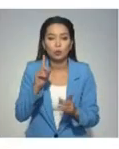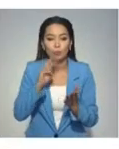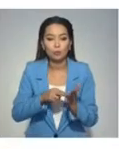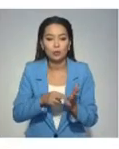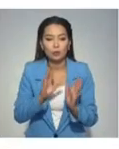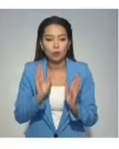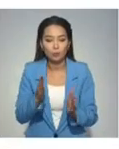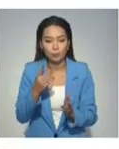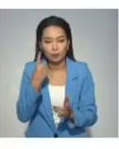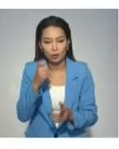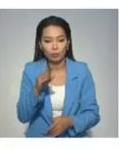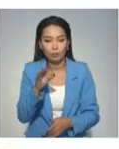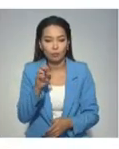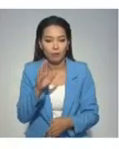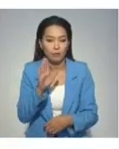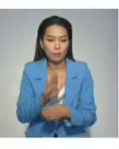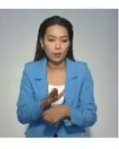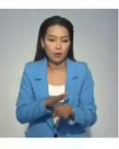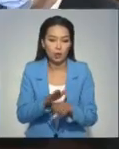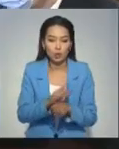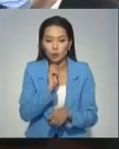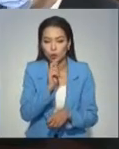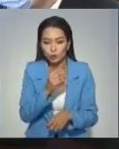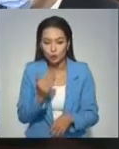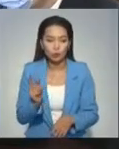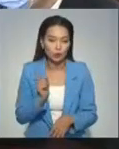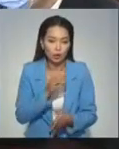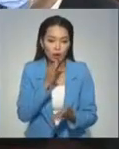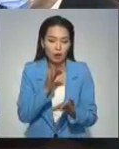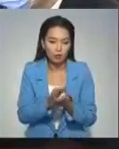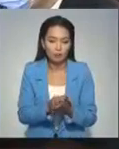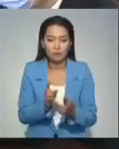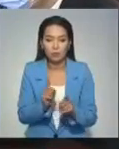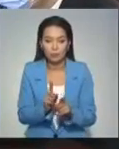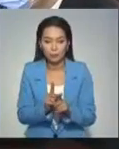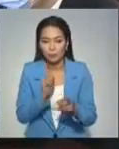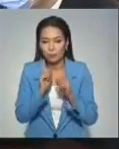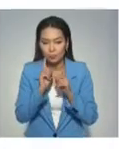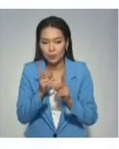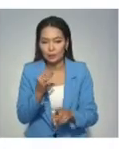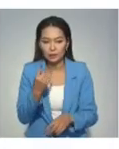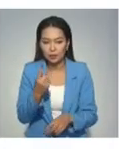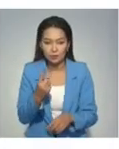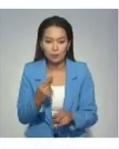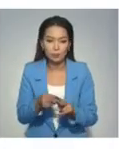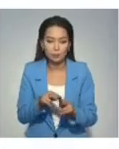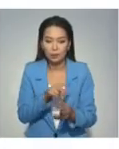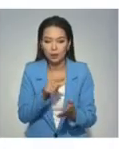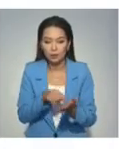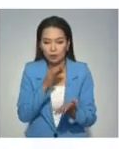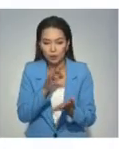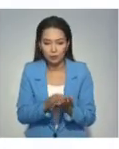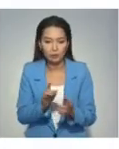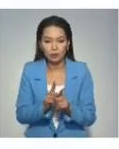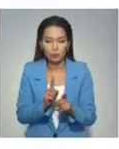рамках озвученных Токаевым поручений. Но журналисты уйти от ответа не позволили. В кулуарах заседания ни один опрошенный министр не усомнился